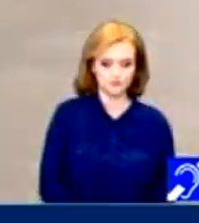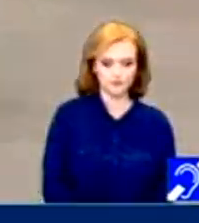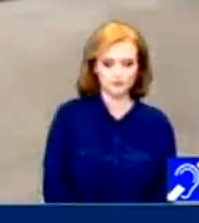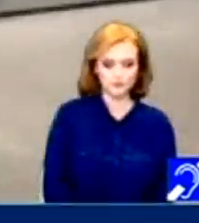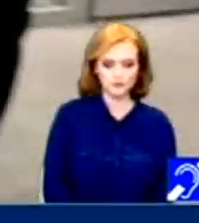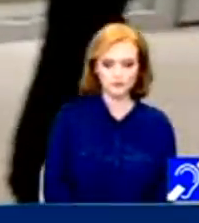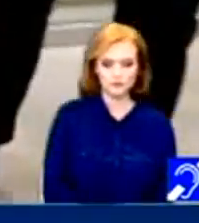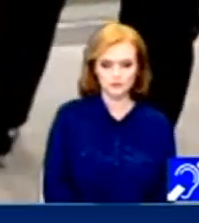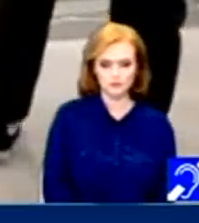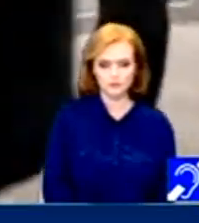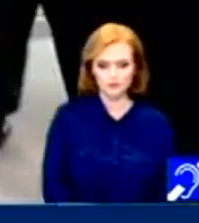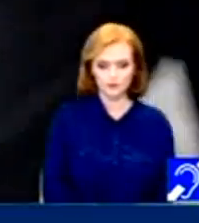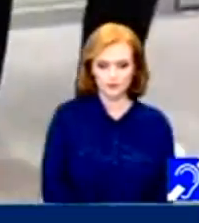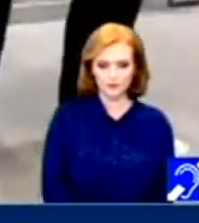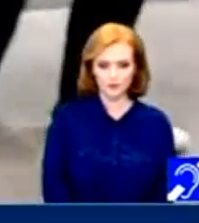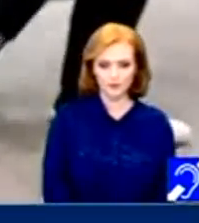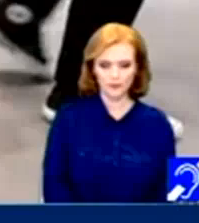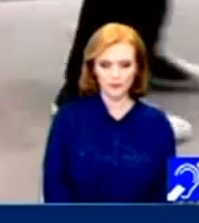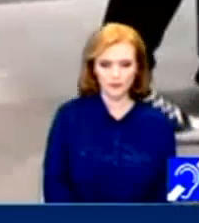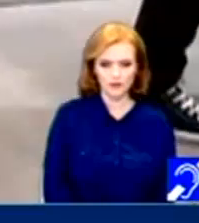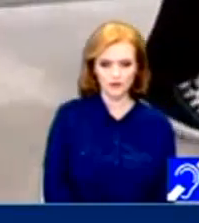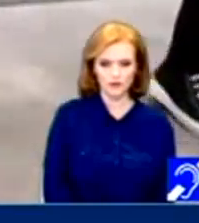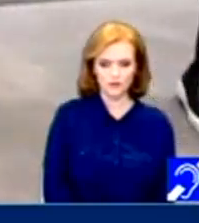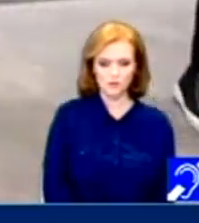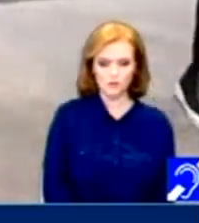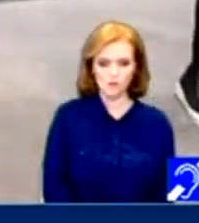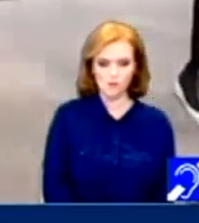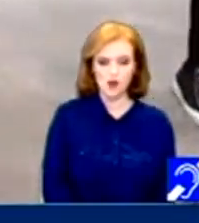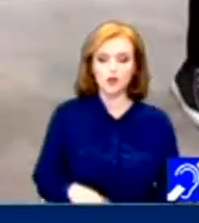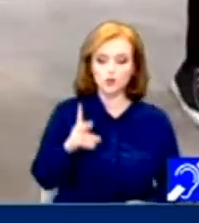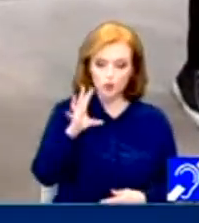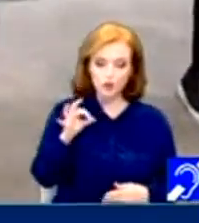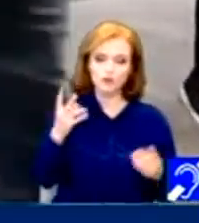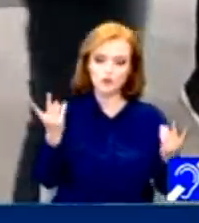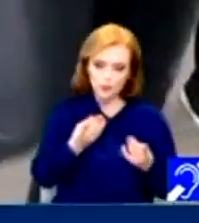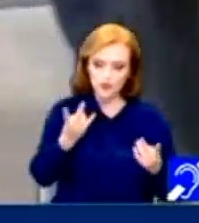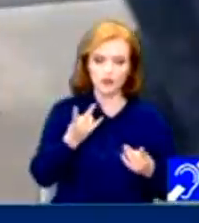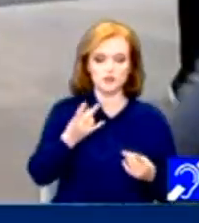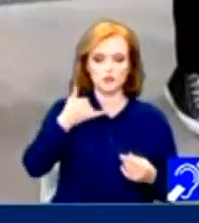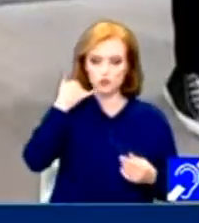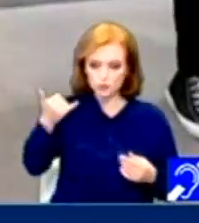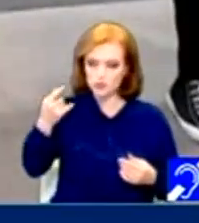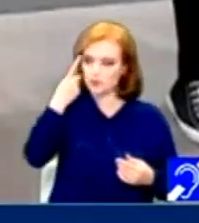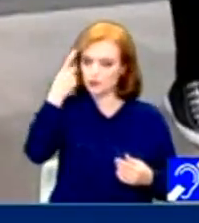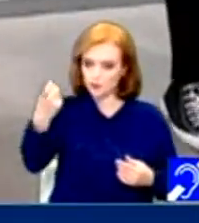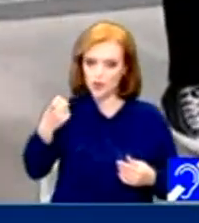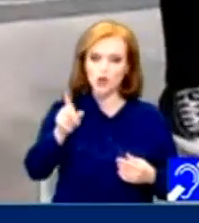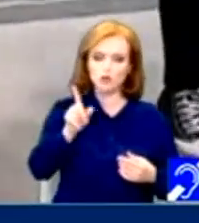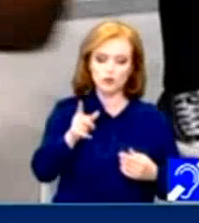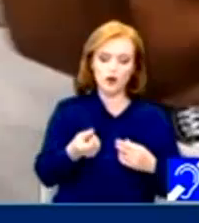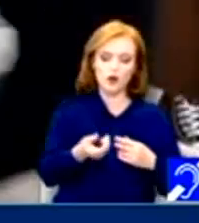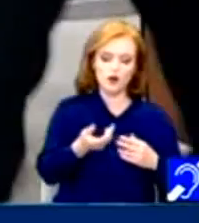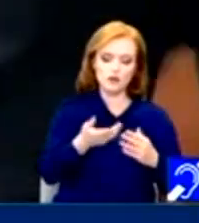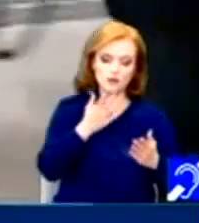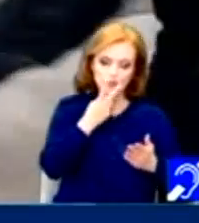Dar în prima fază, așa este procedura, trebuie să facă un zbor de recunoaștere. Printre pasagerii avionului care venea de la München a